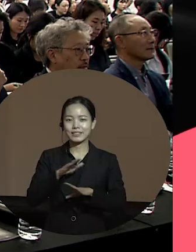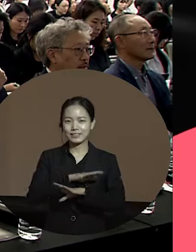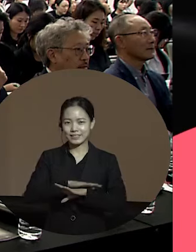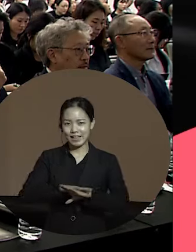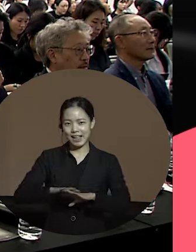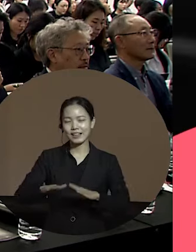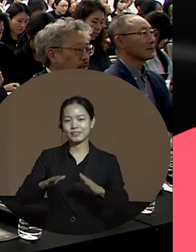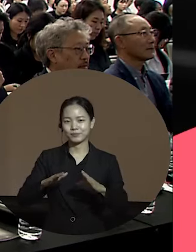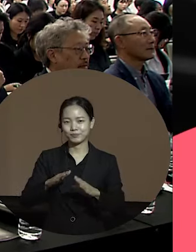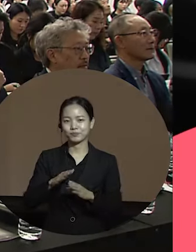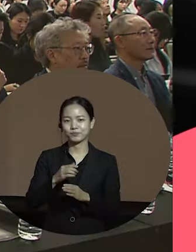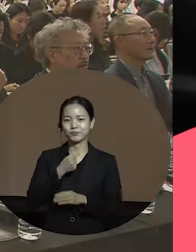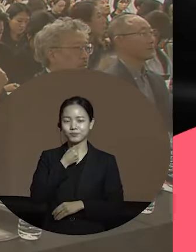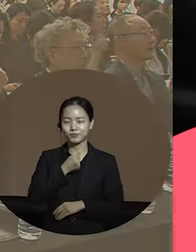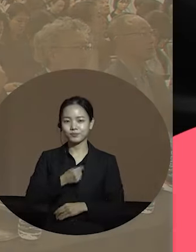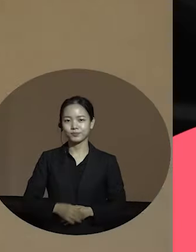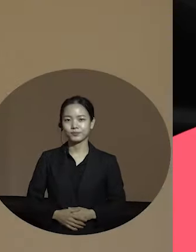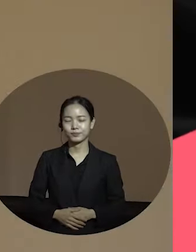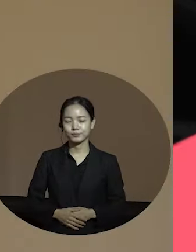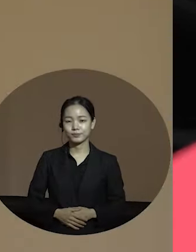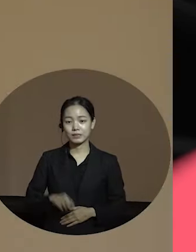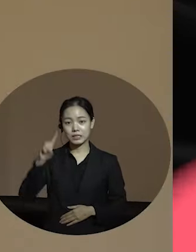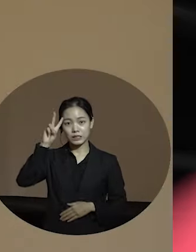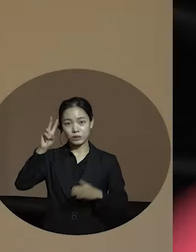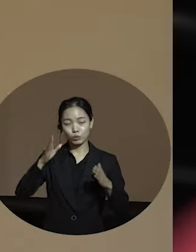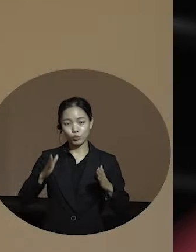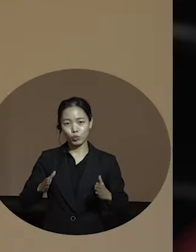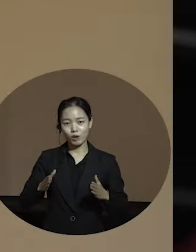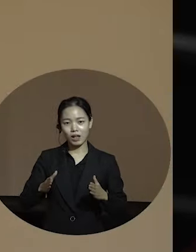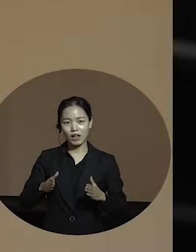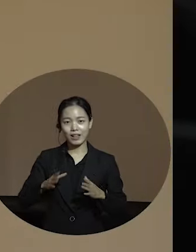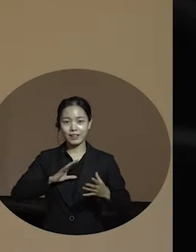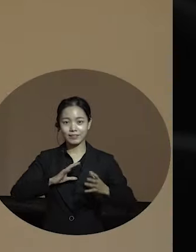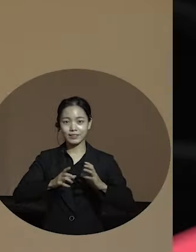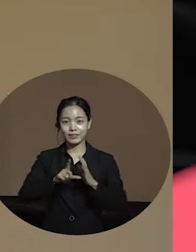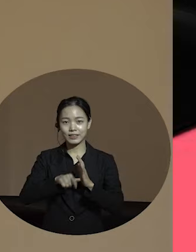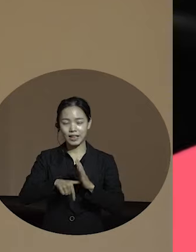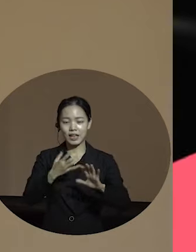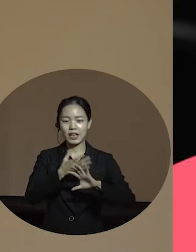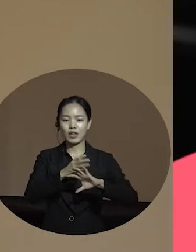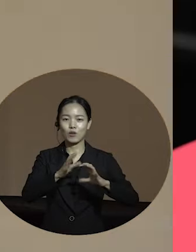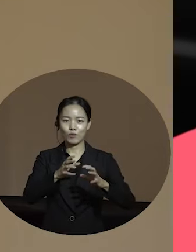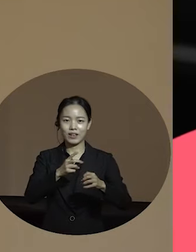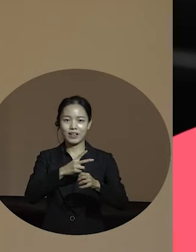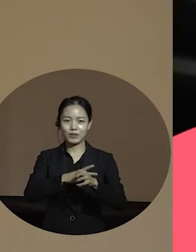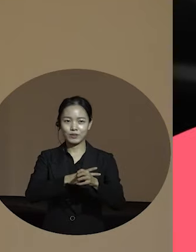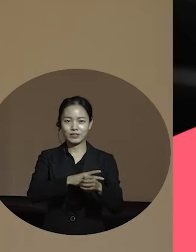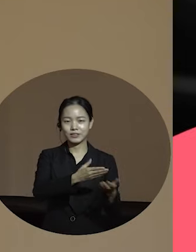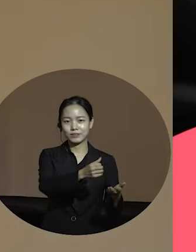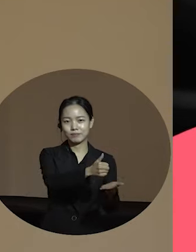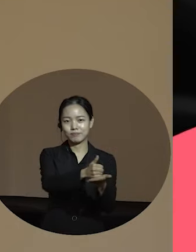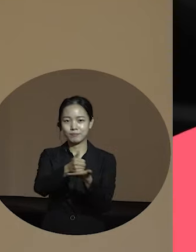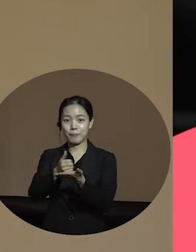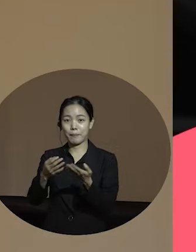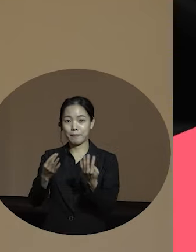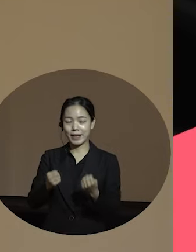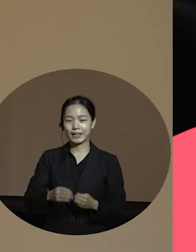이번 양일의 국제 포럼에는 해외에서 많은 연사들이 참여해 주셨는데 첫째 날